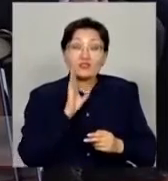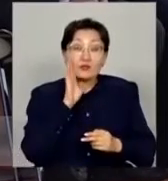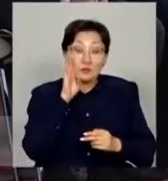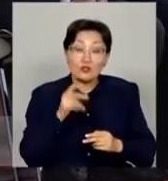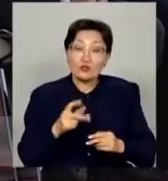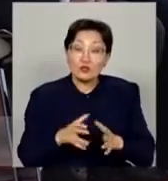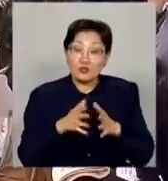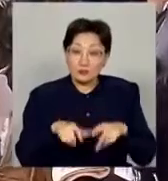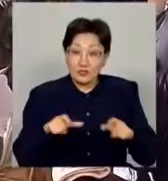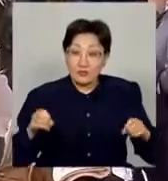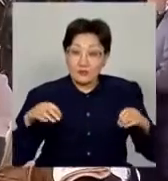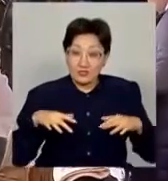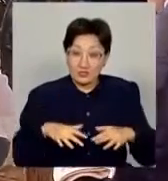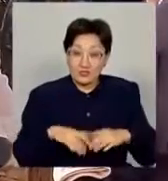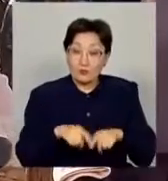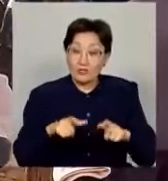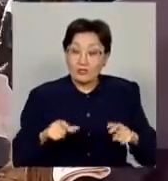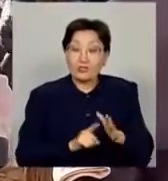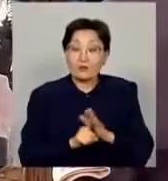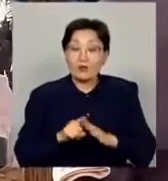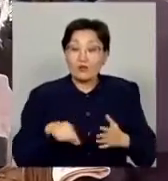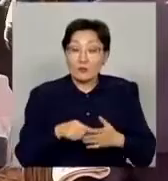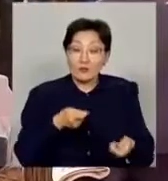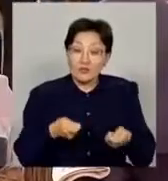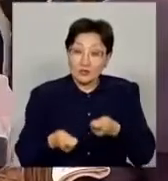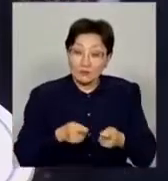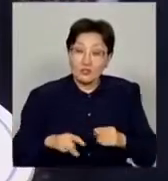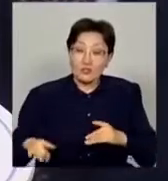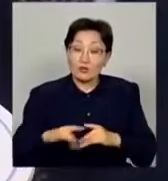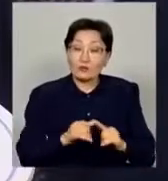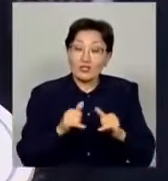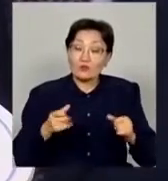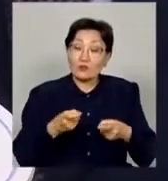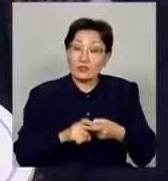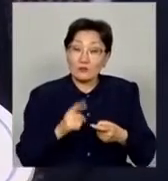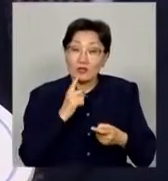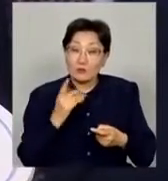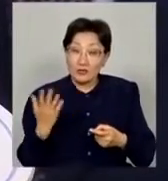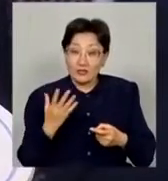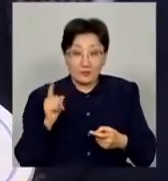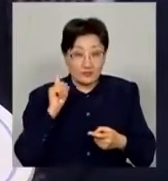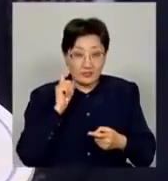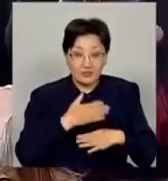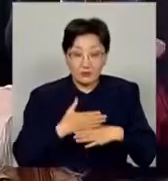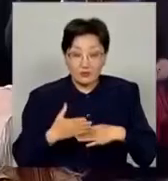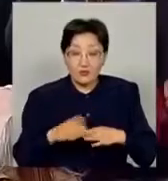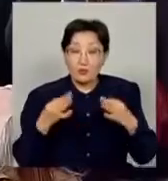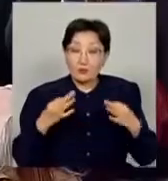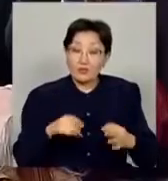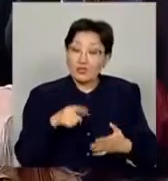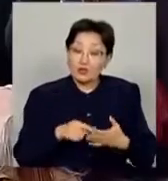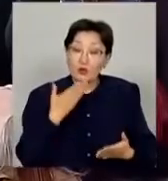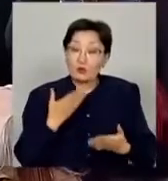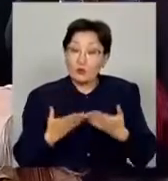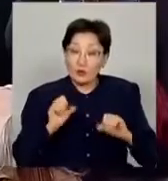таласа 300-ден аса адам келген. Тұрғындар алдымен қала басшысының ауданның дамуы жөніндегі баяндамасын тыңдады. Кейін емін-еркін сұрақ